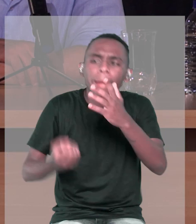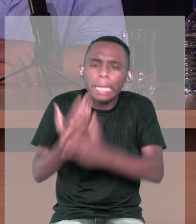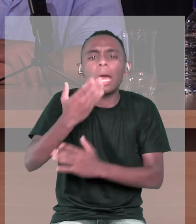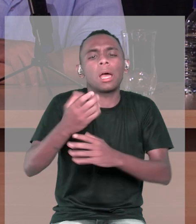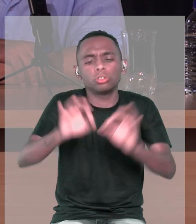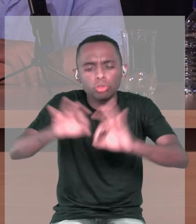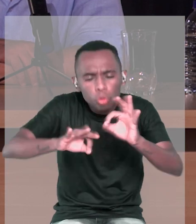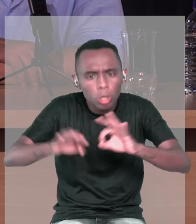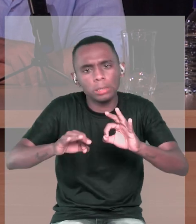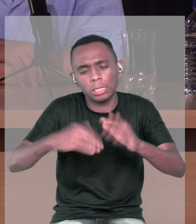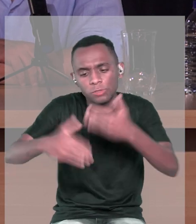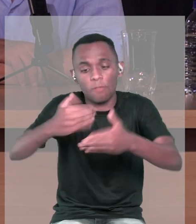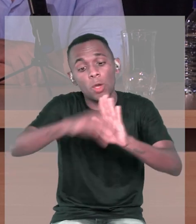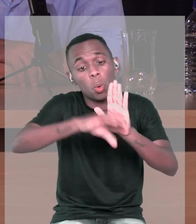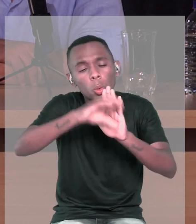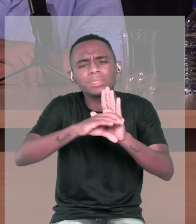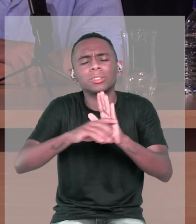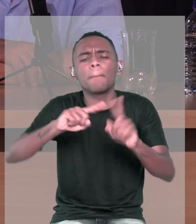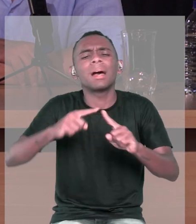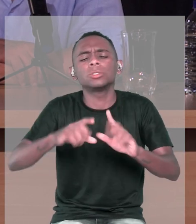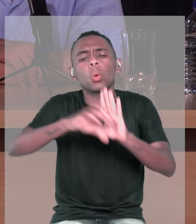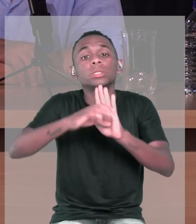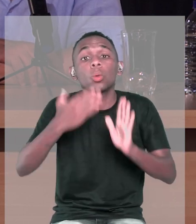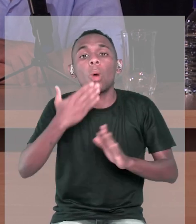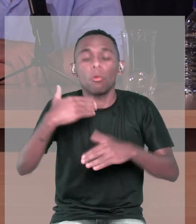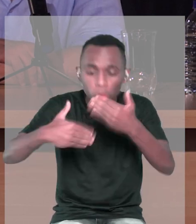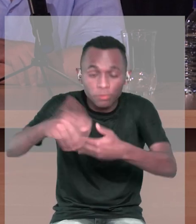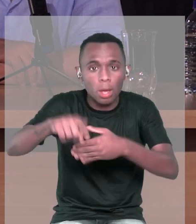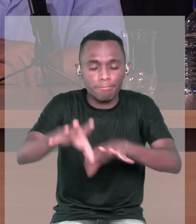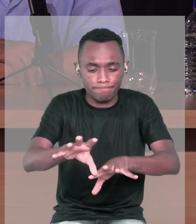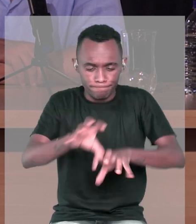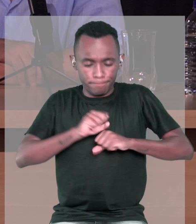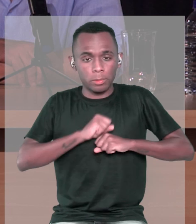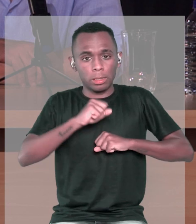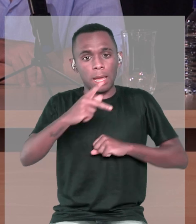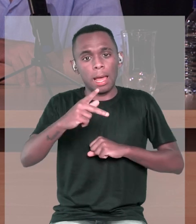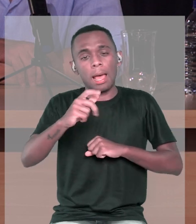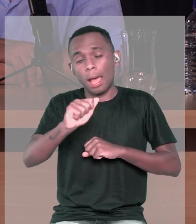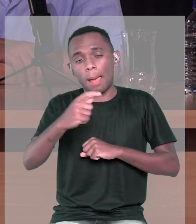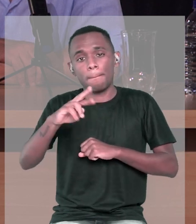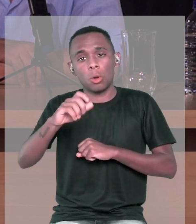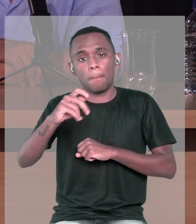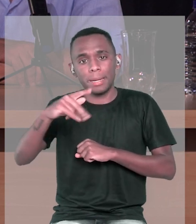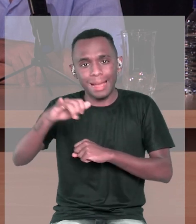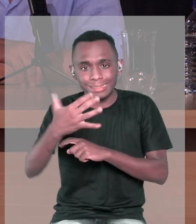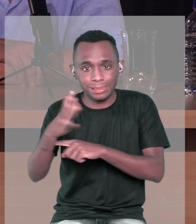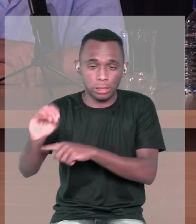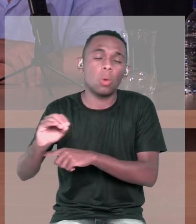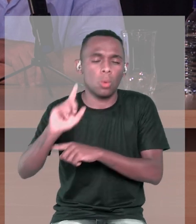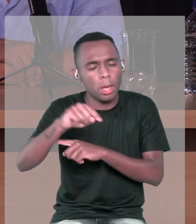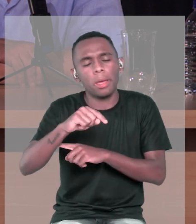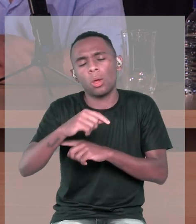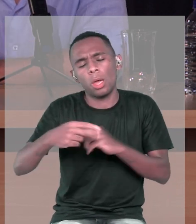o conceito de apropriação e vou tentar tomar essa palavra a partir da sua raiz. Esse é o